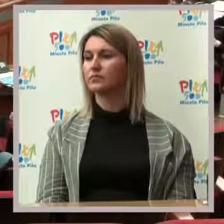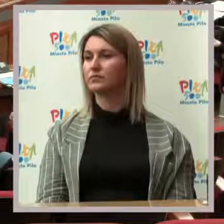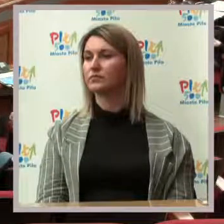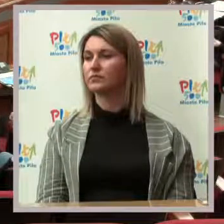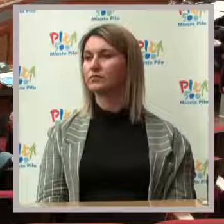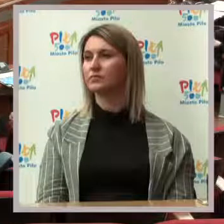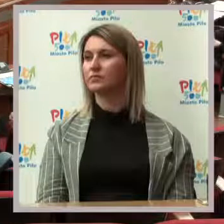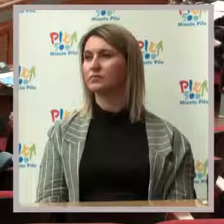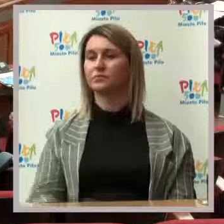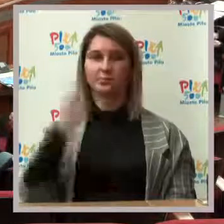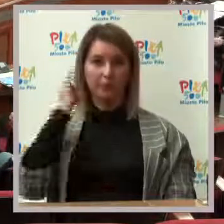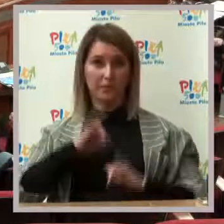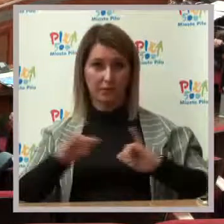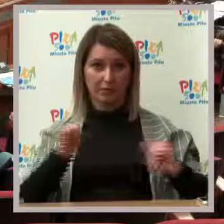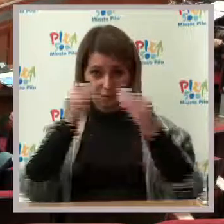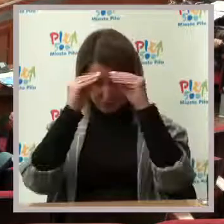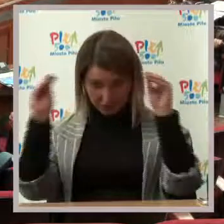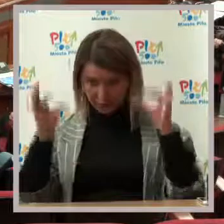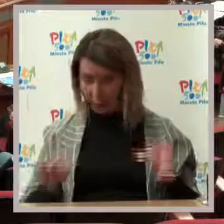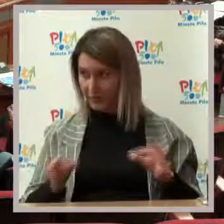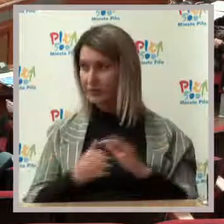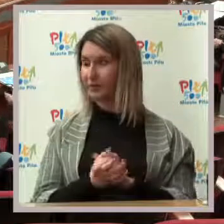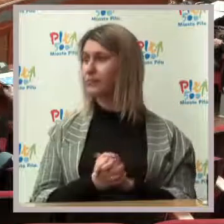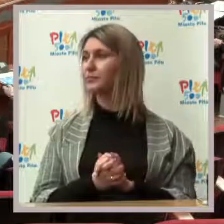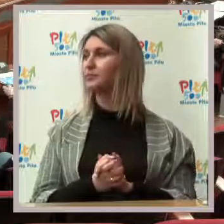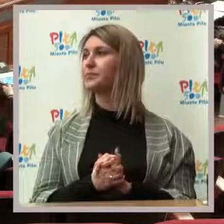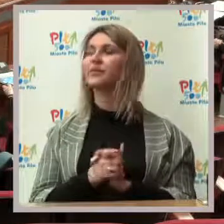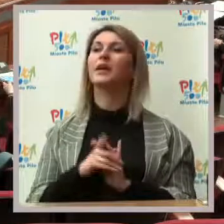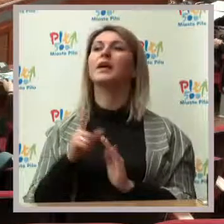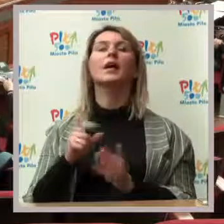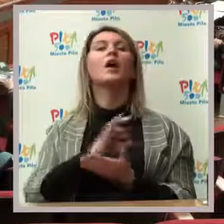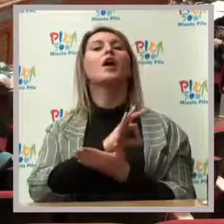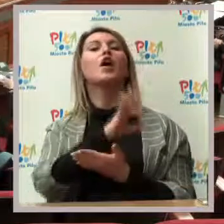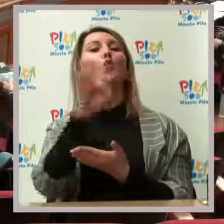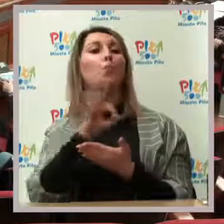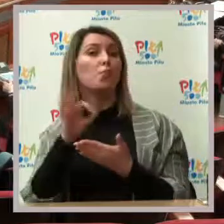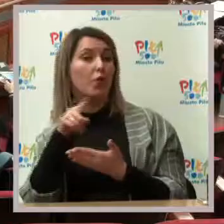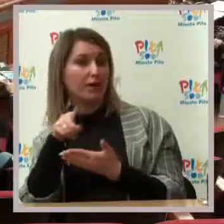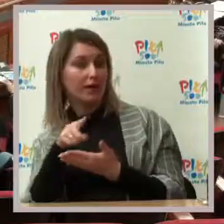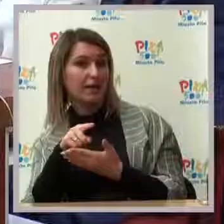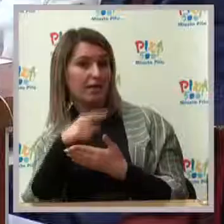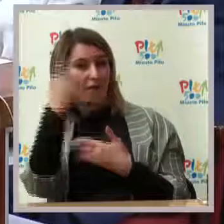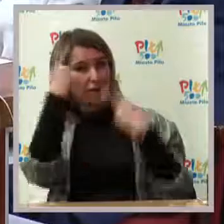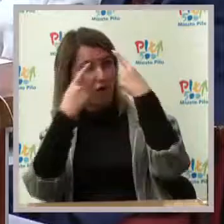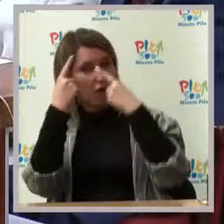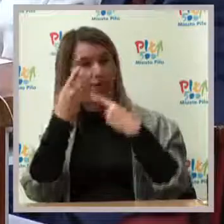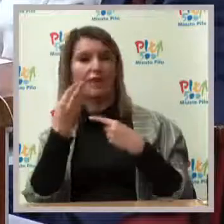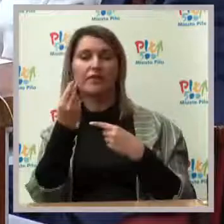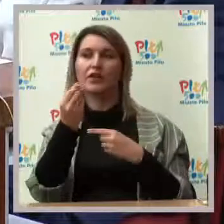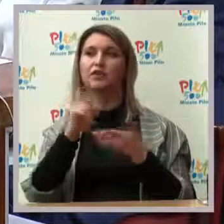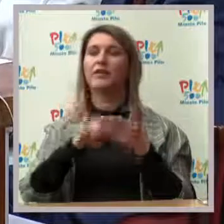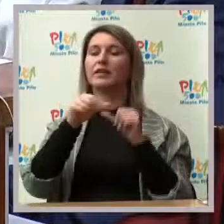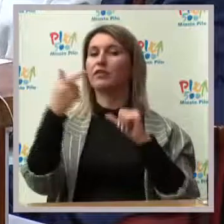Pani przewodnicząca, szanowni państwo, projekt wieloletniej prognozy finansowej miasta Piły na lata